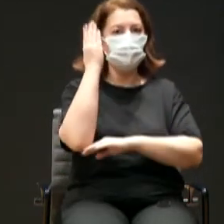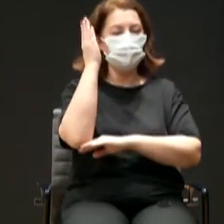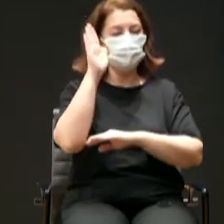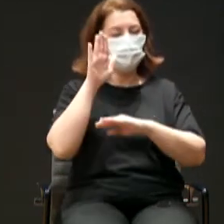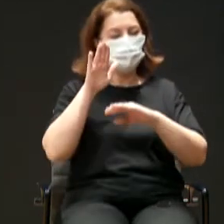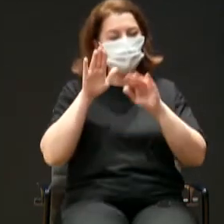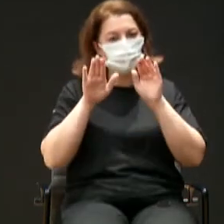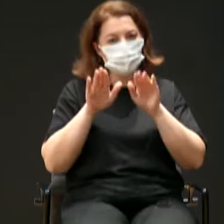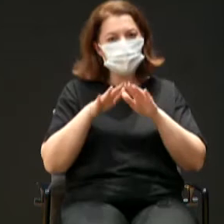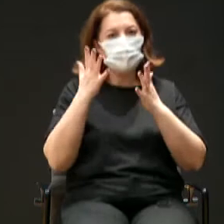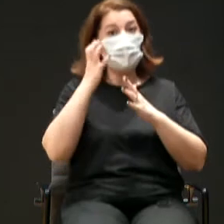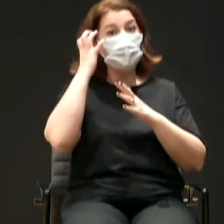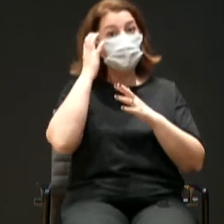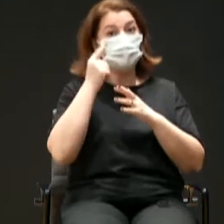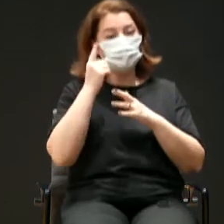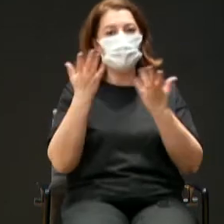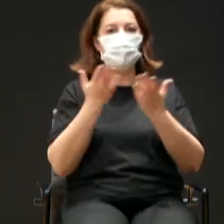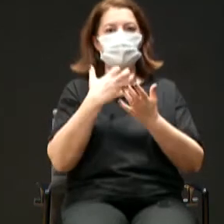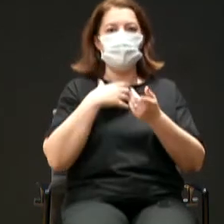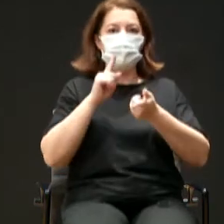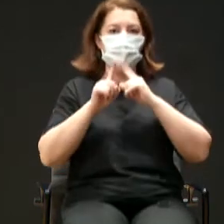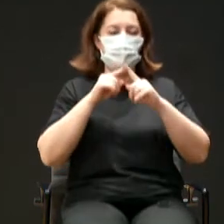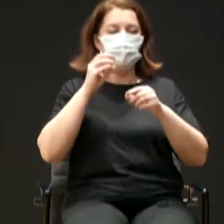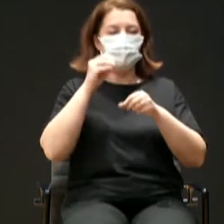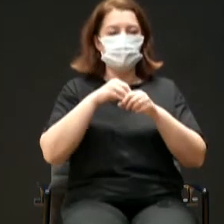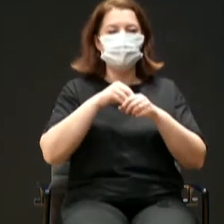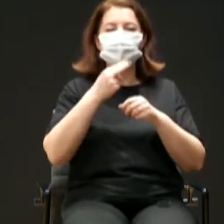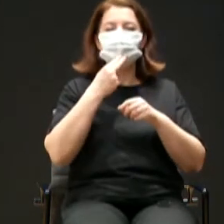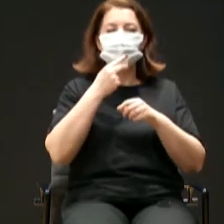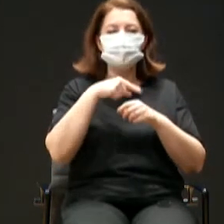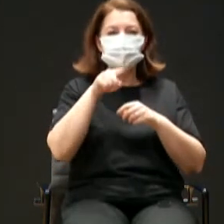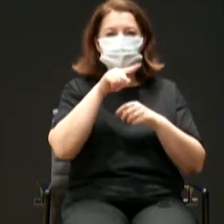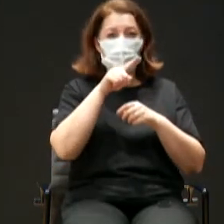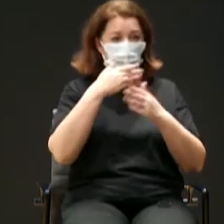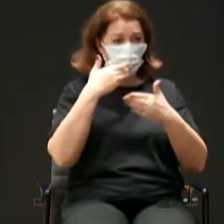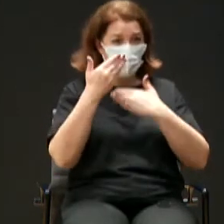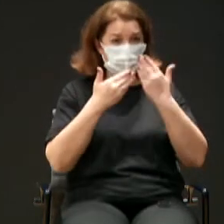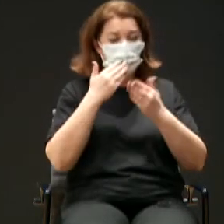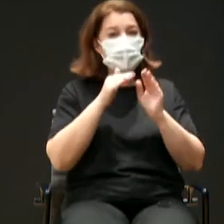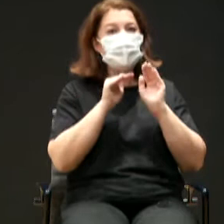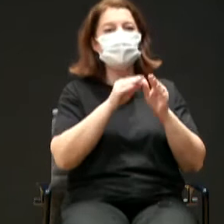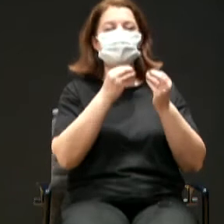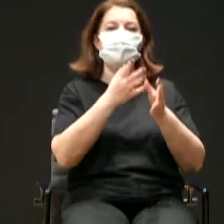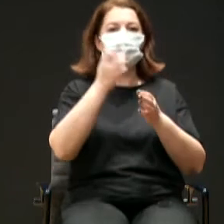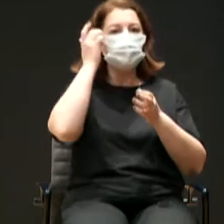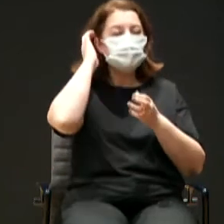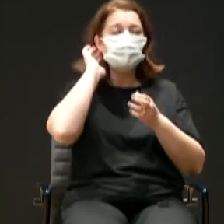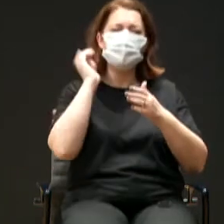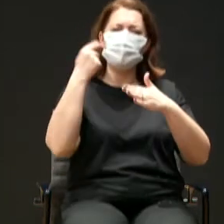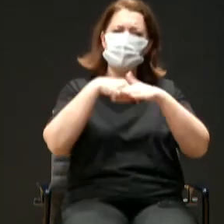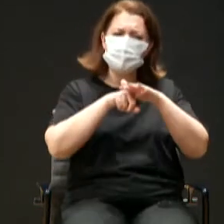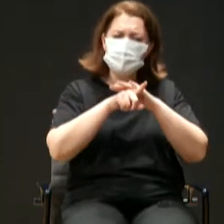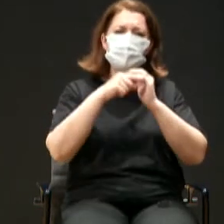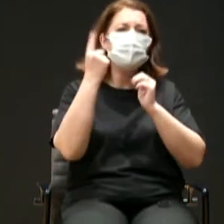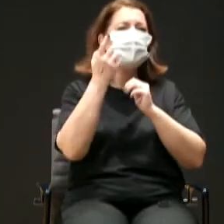vakıfa söylüyor hem de kendi partisi içerisindeki bayanların o beyanatlarına destek veriyor. Tecavüz